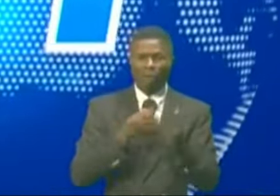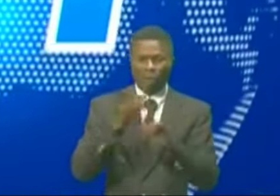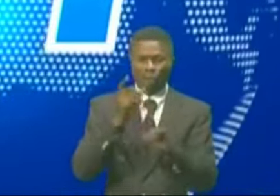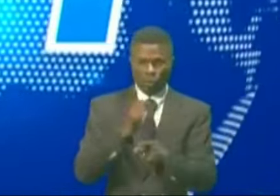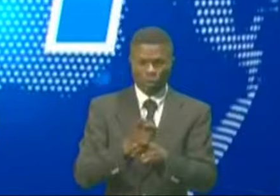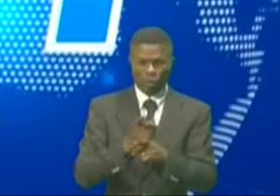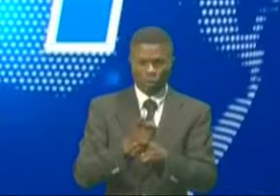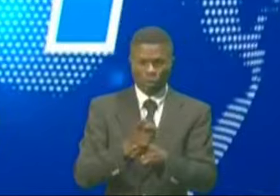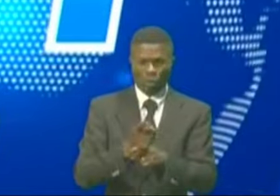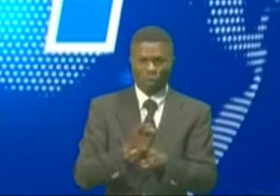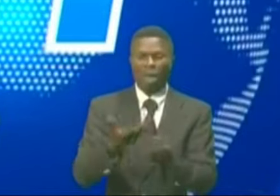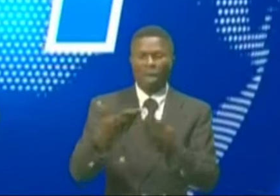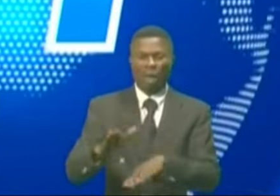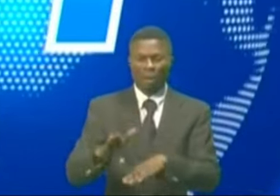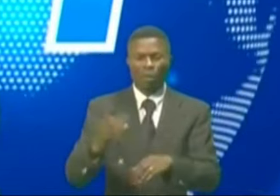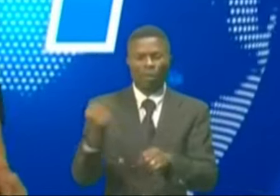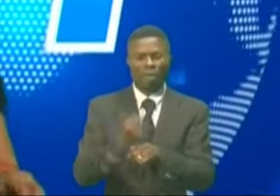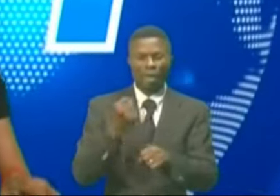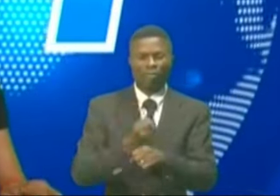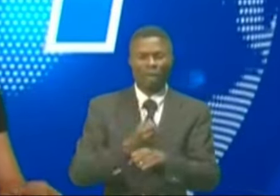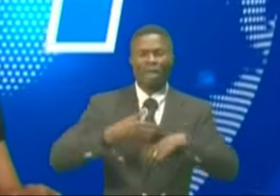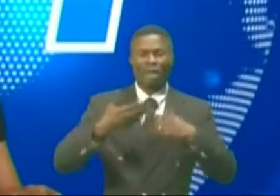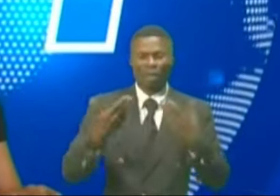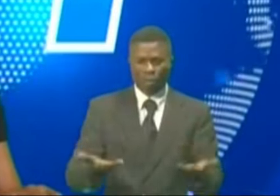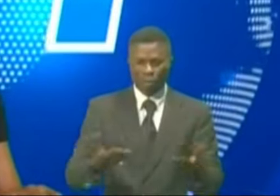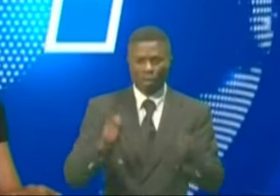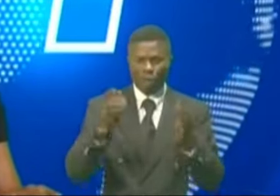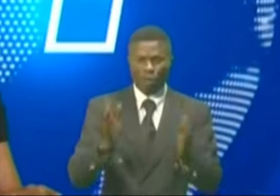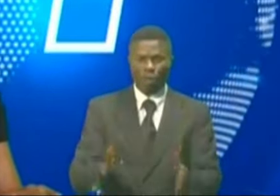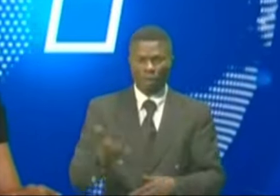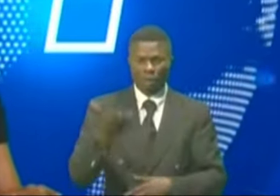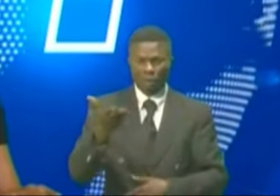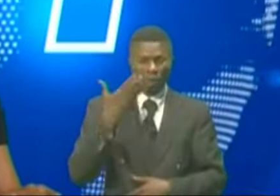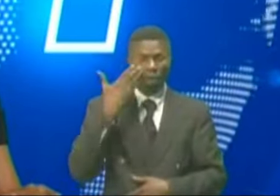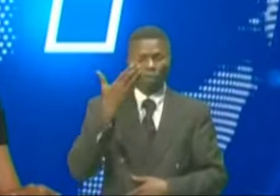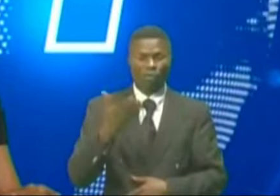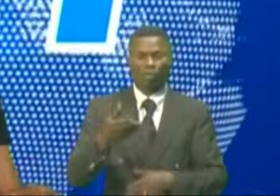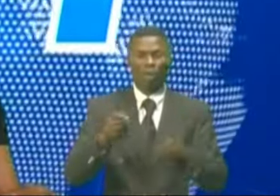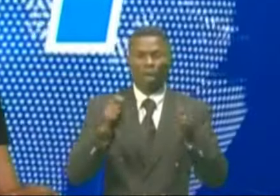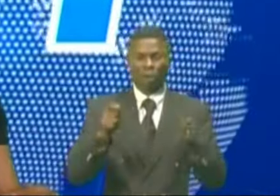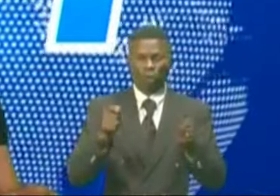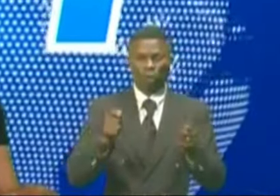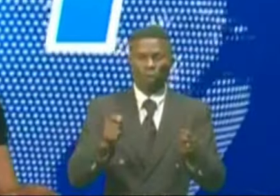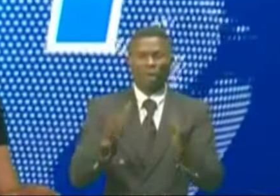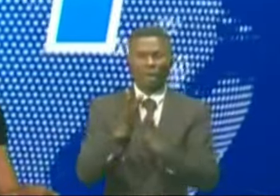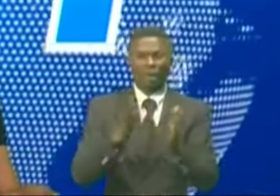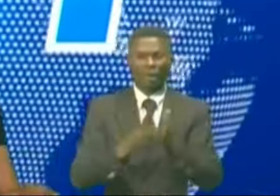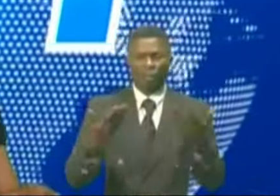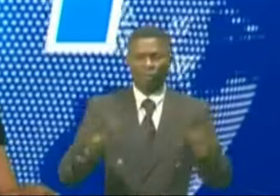détails sur la riche carrière de ces journalistes. Voilà qui met un terme à ce journal. Au revoir.